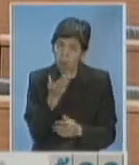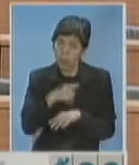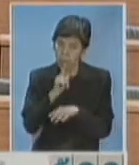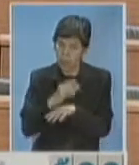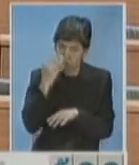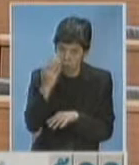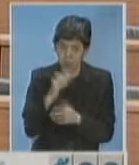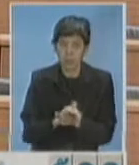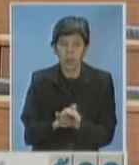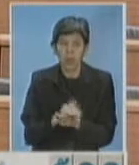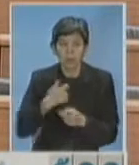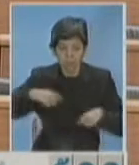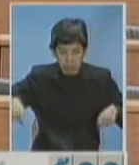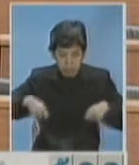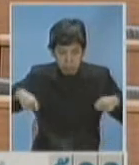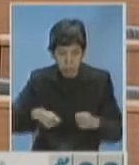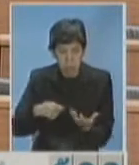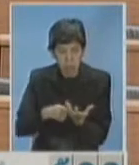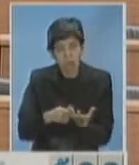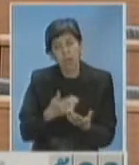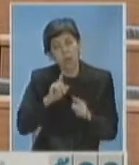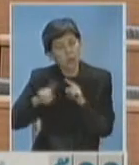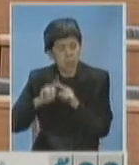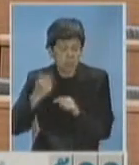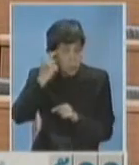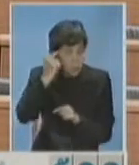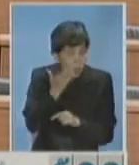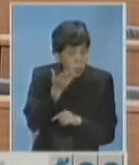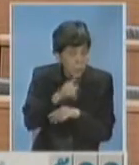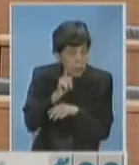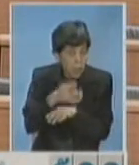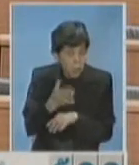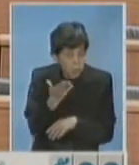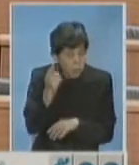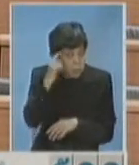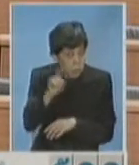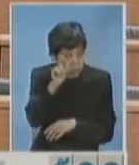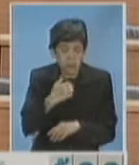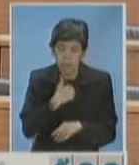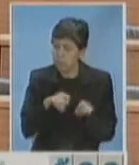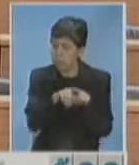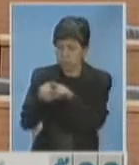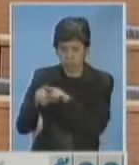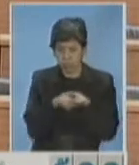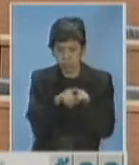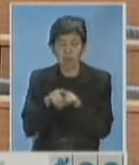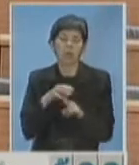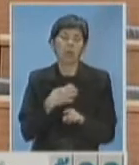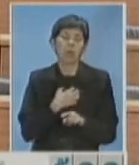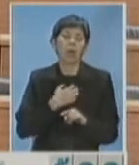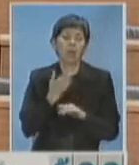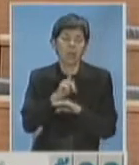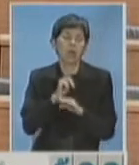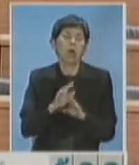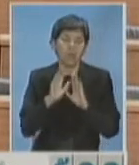านประธานเมื่อสักครู่นี้ทั้งตะหลิวทั้งกระทะทั้งหลังนกไม่แน่ใจว่ามีการขออนุญาตหรือยังนะครับเพื่อให้เป็นมาตรฐานในการประชุมสภาของเราฝากท่านประ